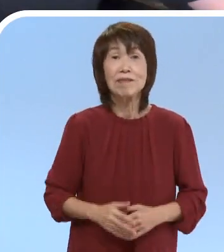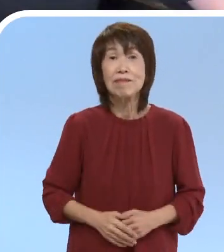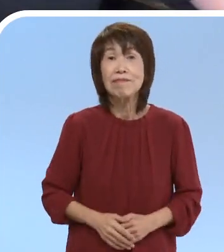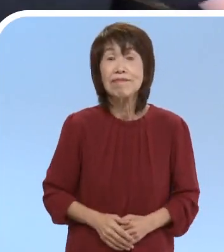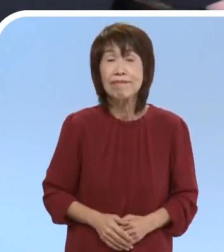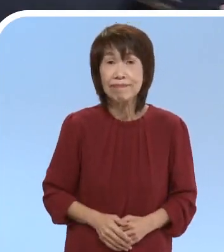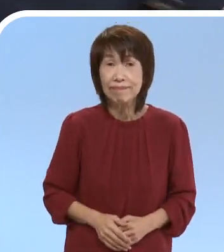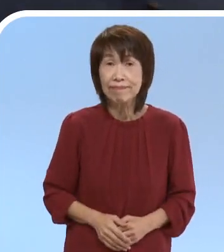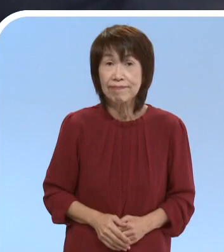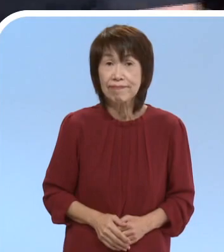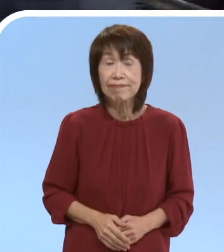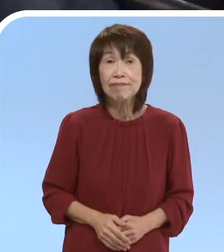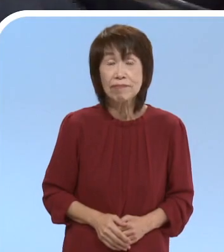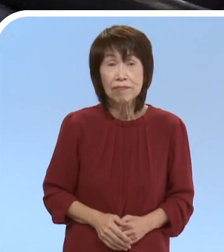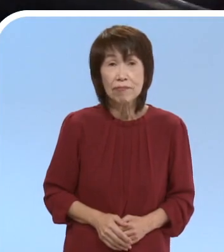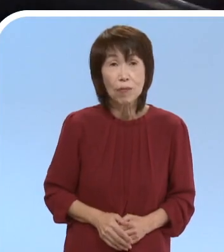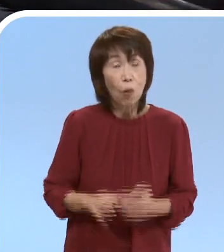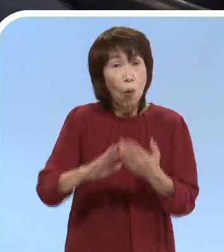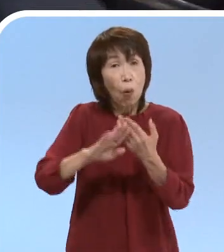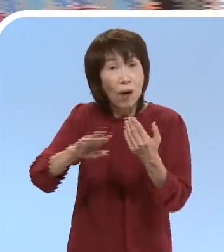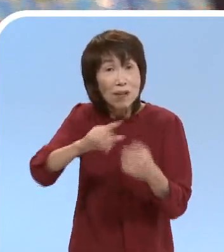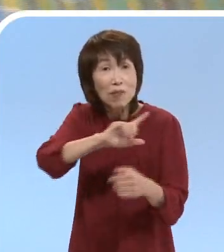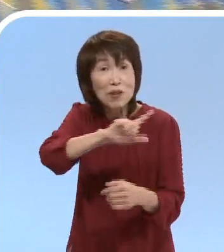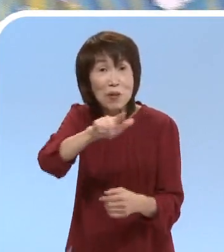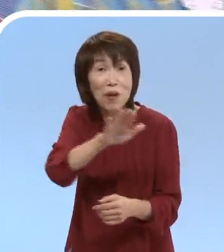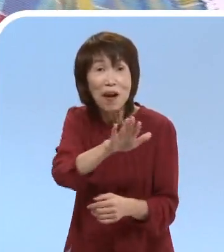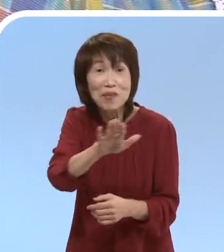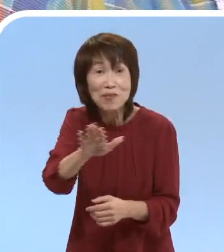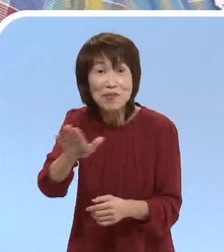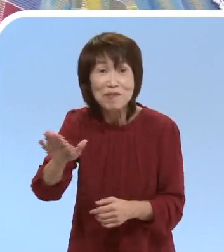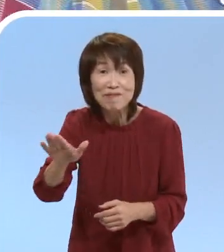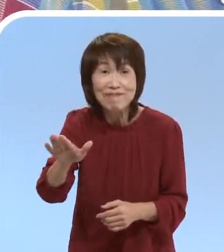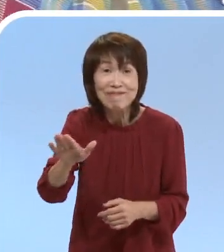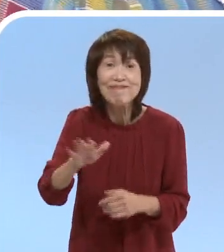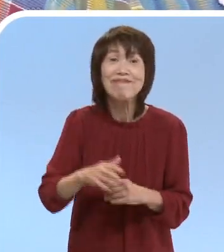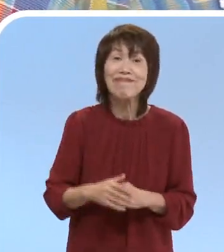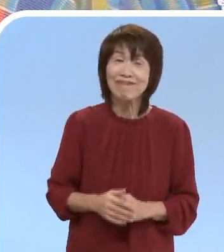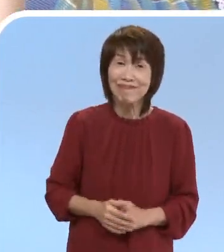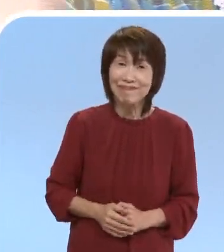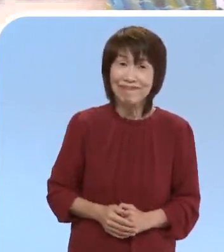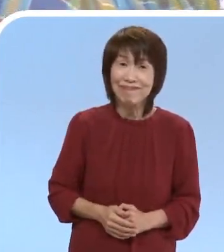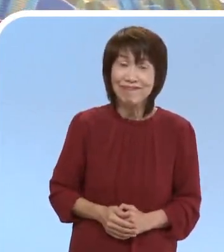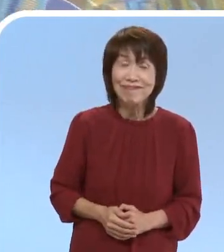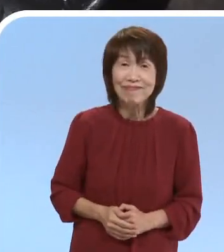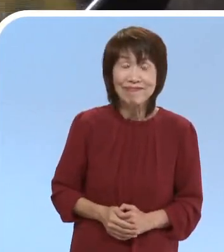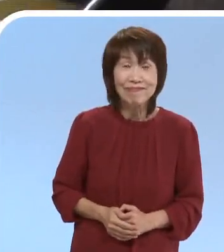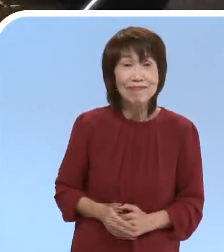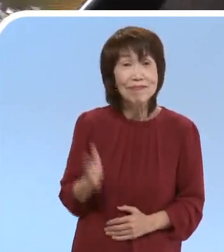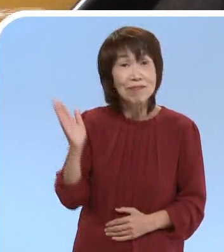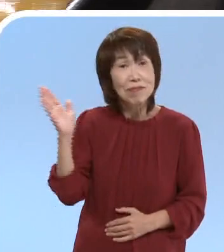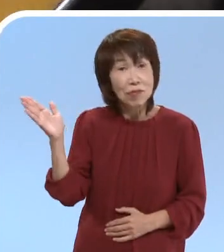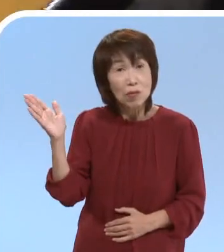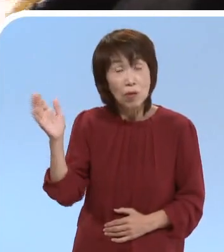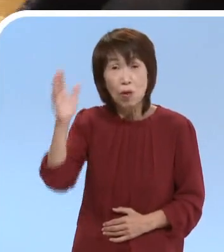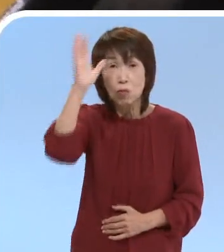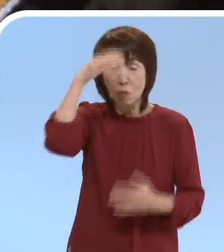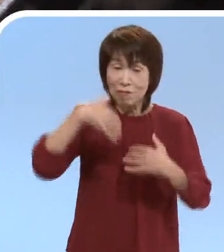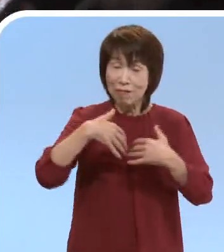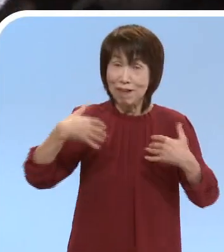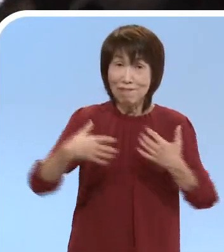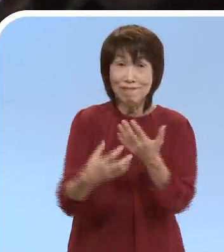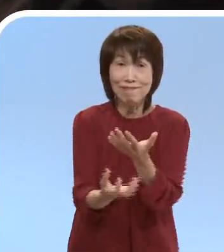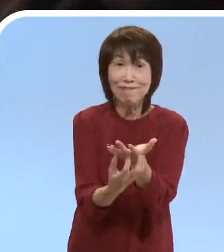ご自慢の播州百日鶏のメニューは焼き鳥だけではありません。播州百日鶏の出汁を使